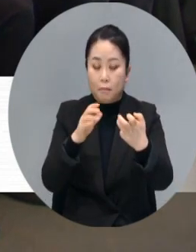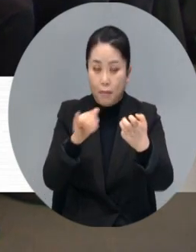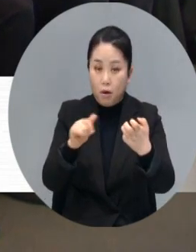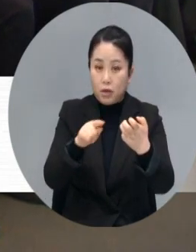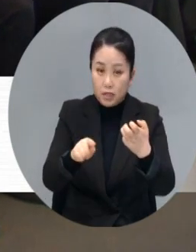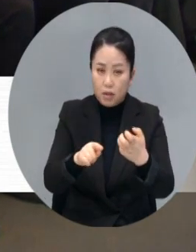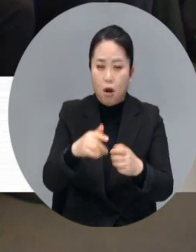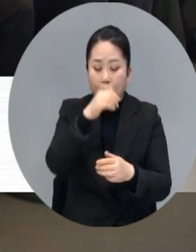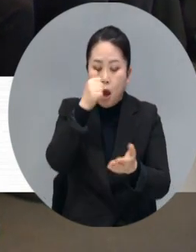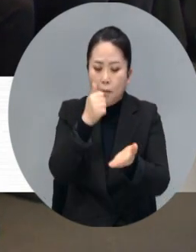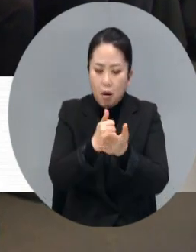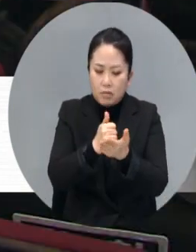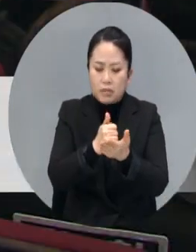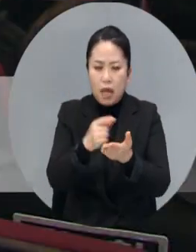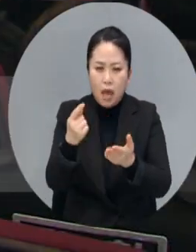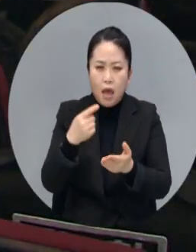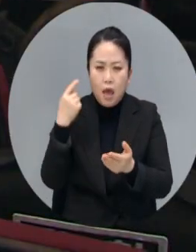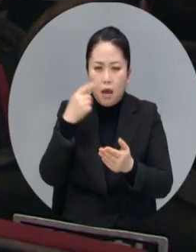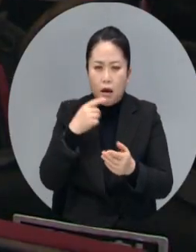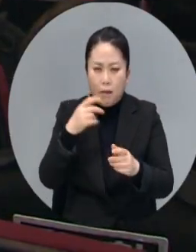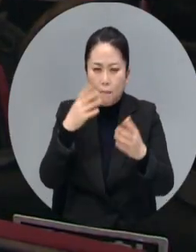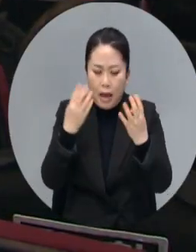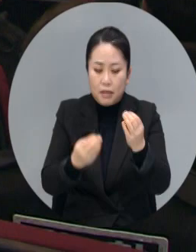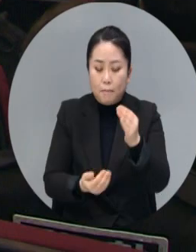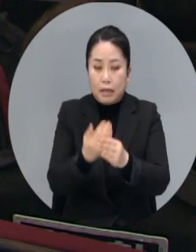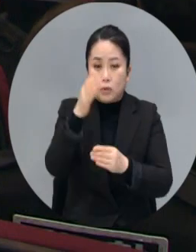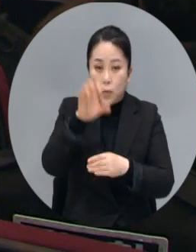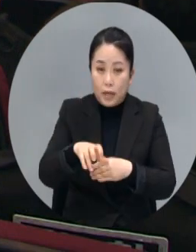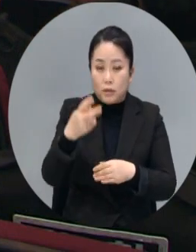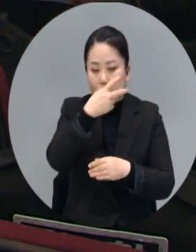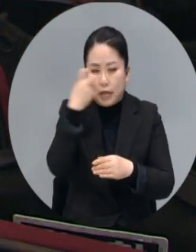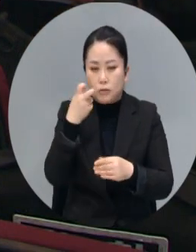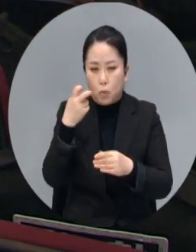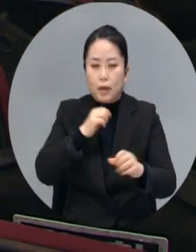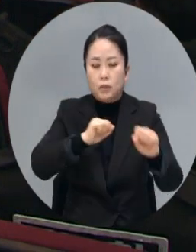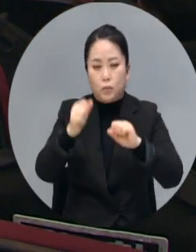취약지 중심의 순찰과 단속 활동을 벌일 예정입니다.